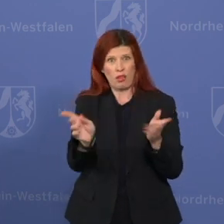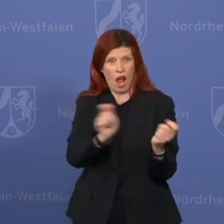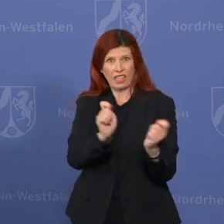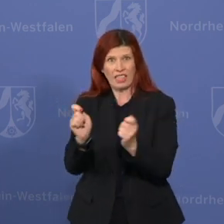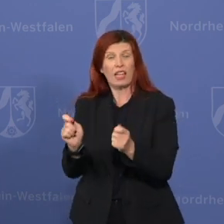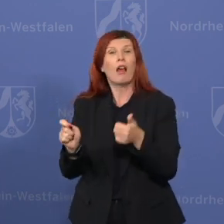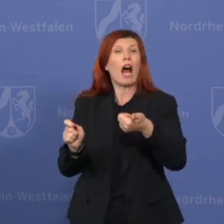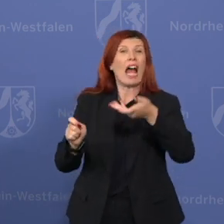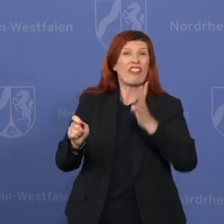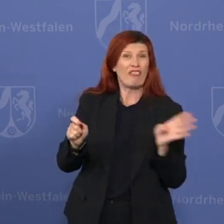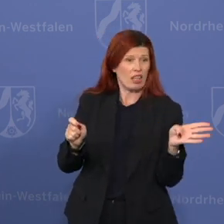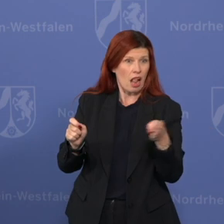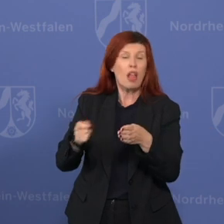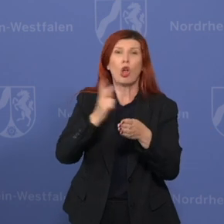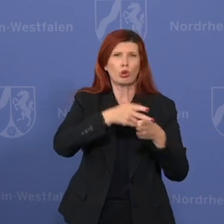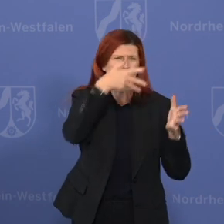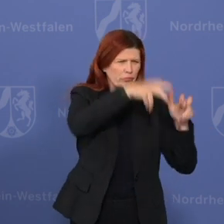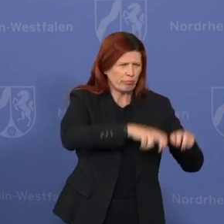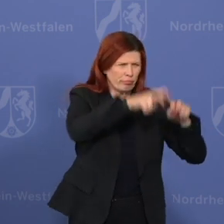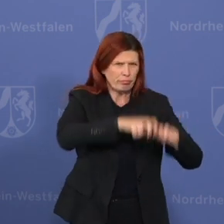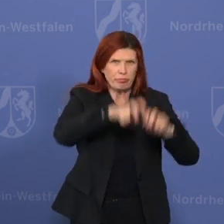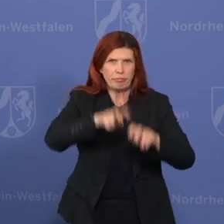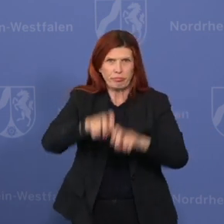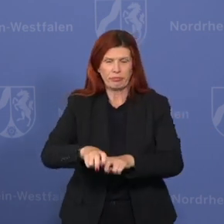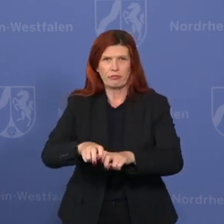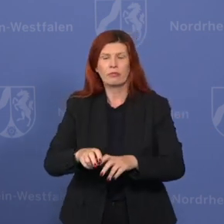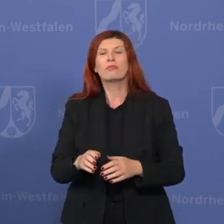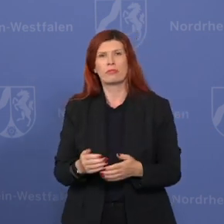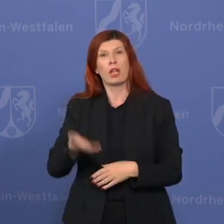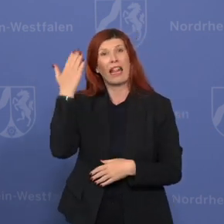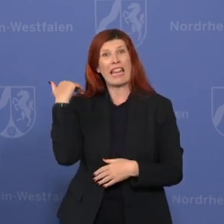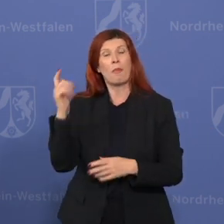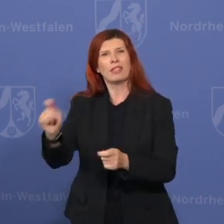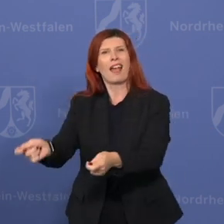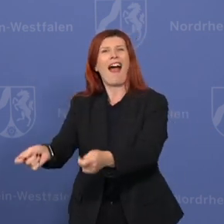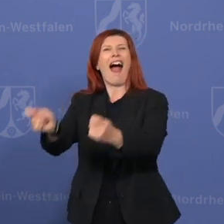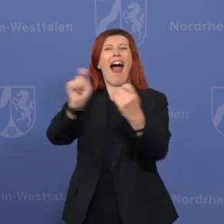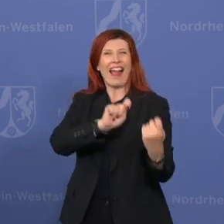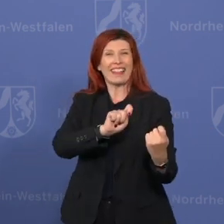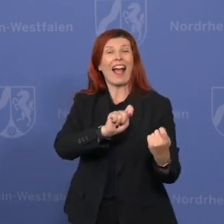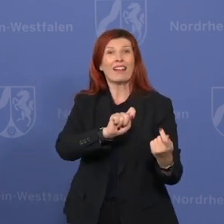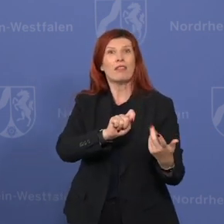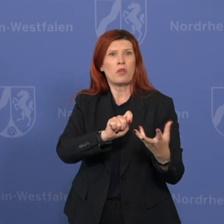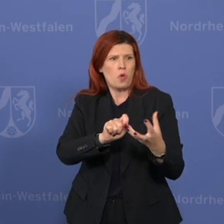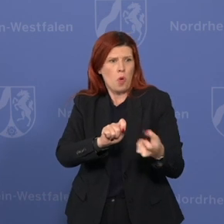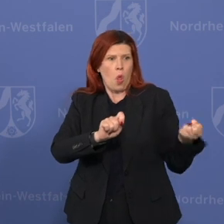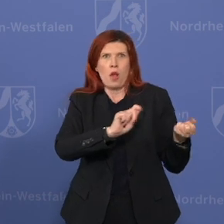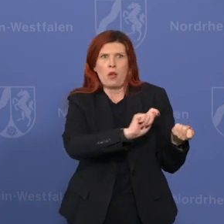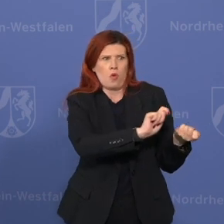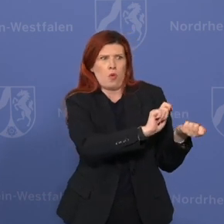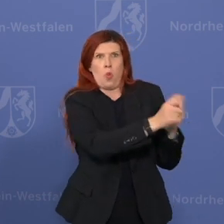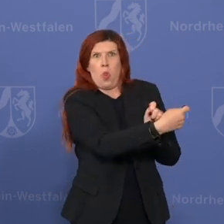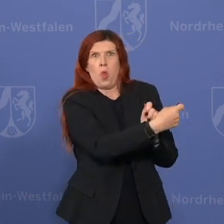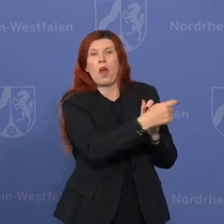einer tatsächlichen Zahlungsumlenkung kam es in diesen Fällen allerdings nur bislang jedenfalls in 2